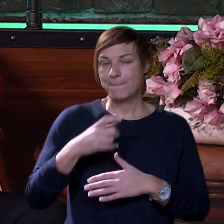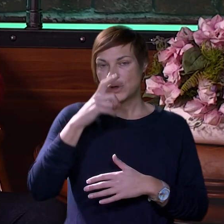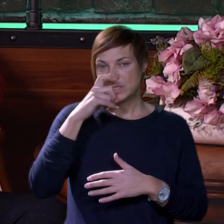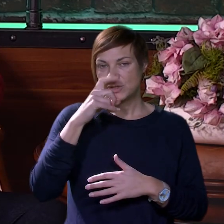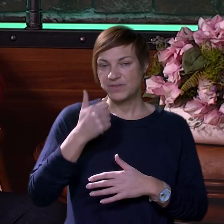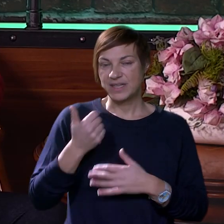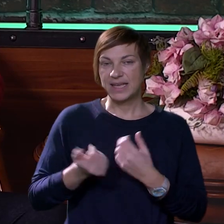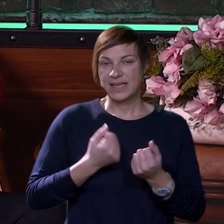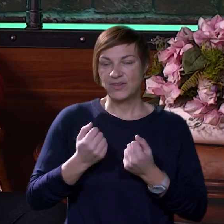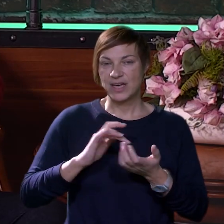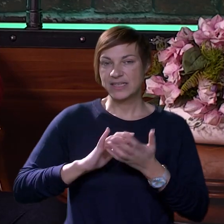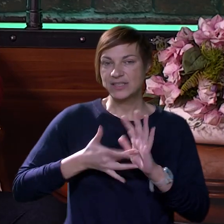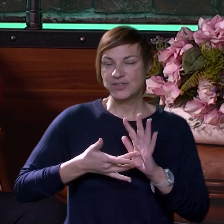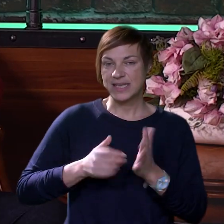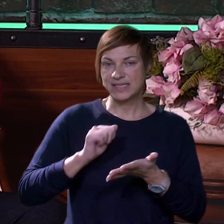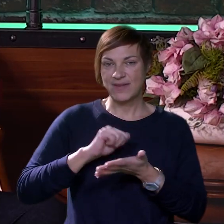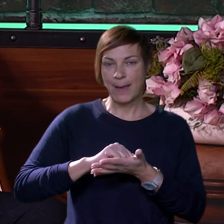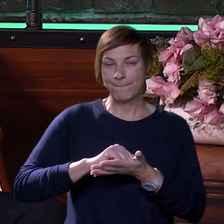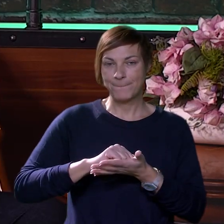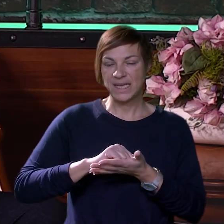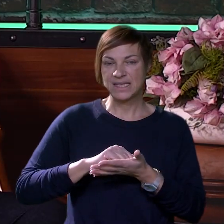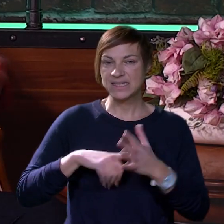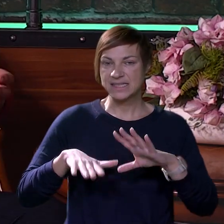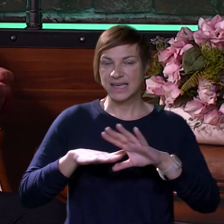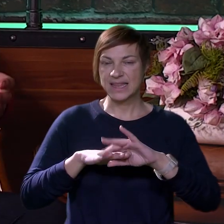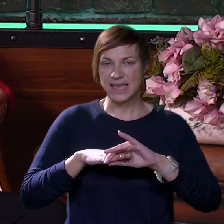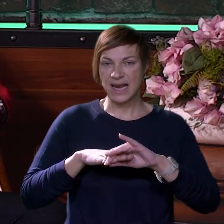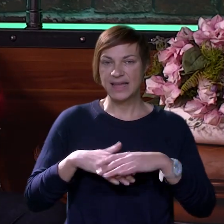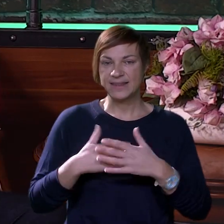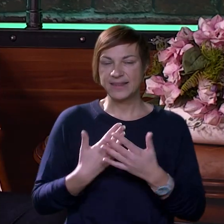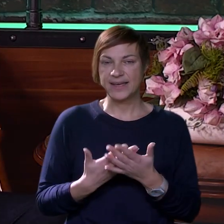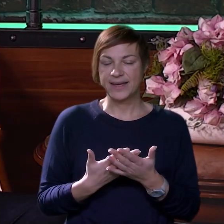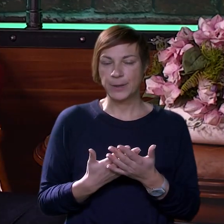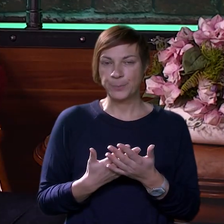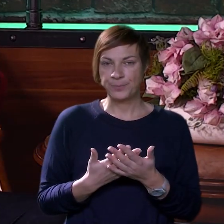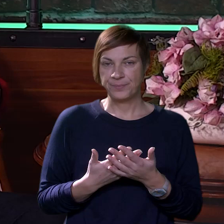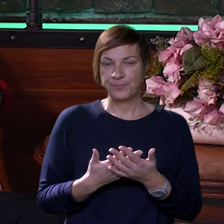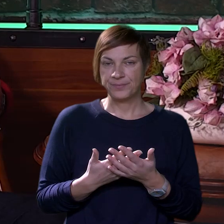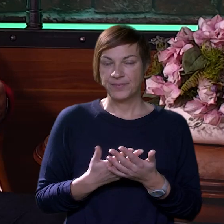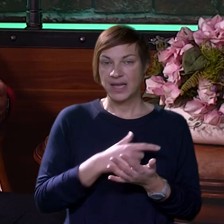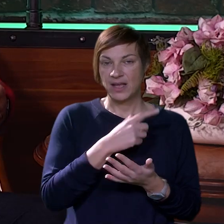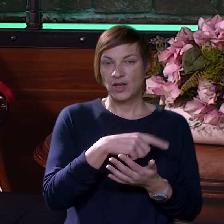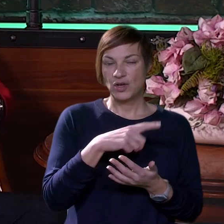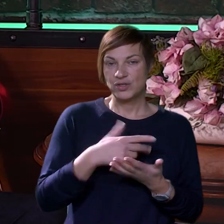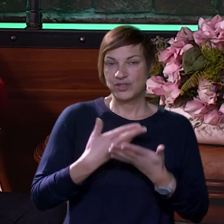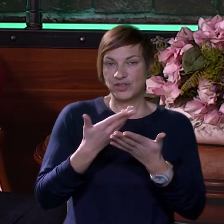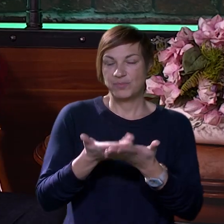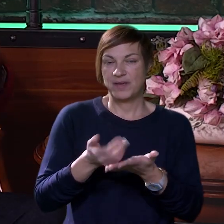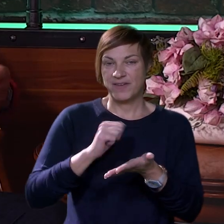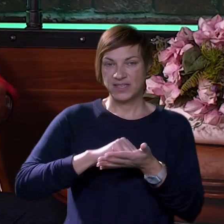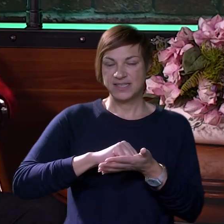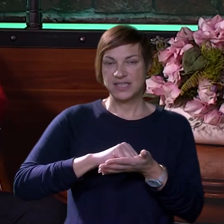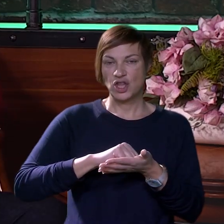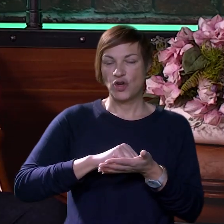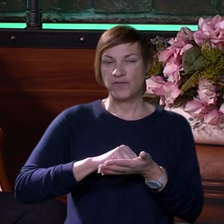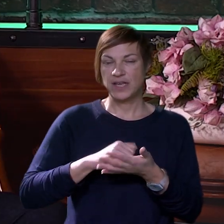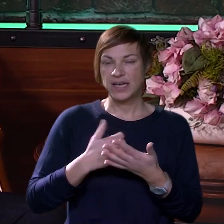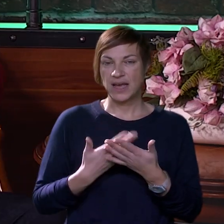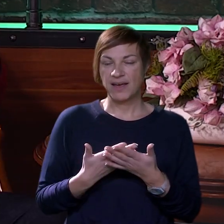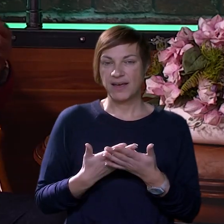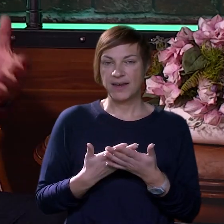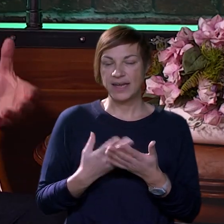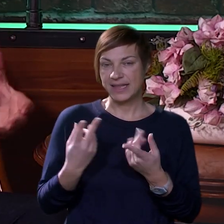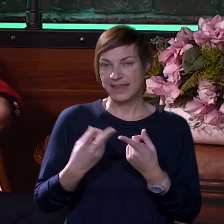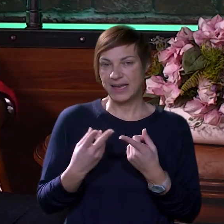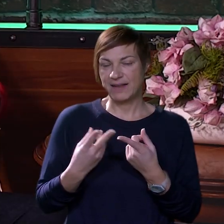u četvrtak jednu akciju za sve medijske djelatnike, za sve znači, osobe, vas novinare,